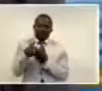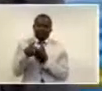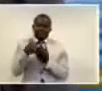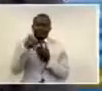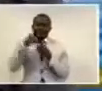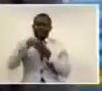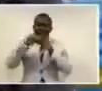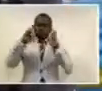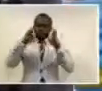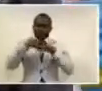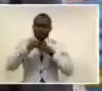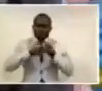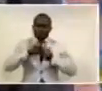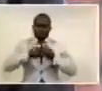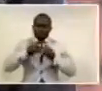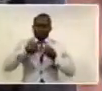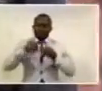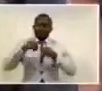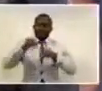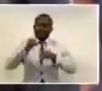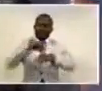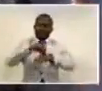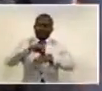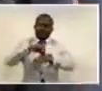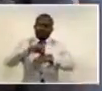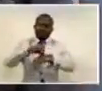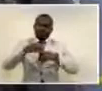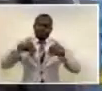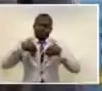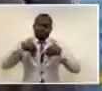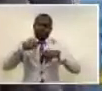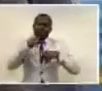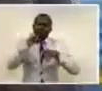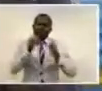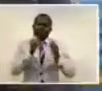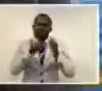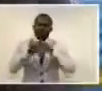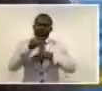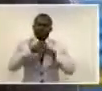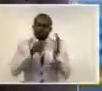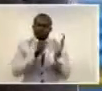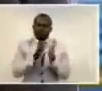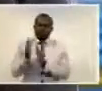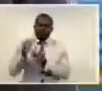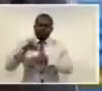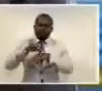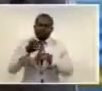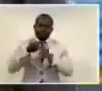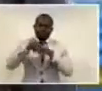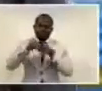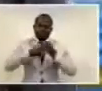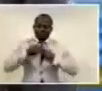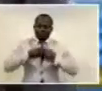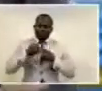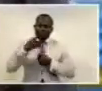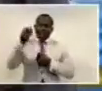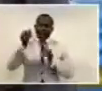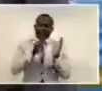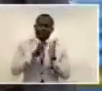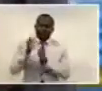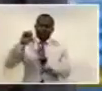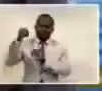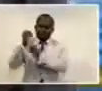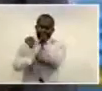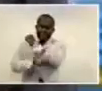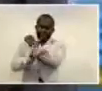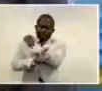mu Rwanda rwacu dufite impu ariko nta ruganda dufite rwo kuzitunganya impu ziva hano mu Rwanda zikajya gutegurirwa mu